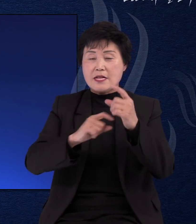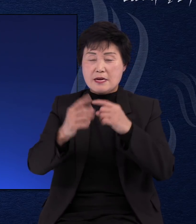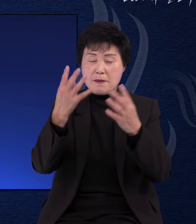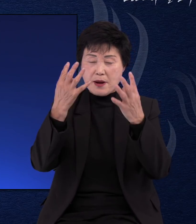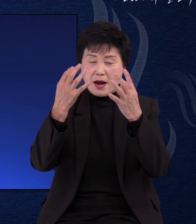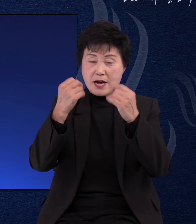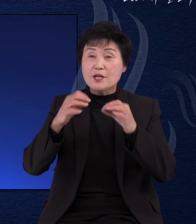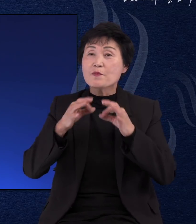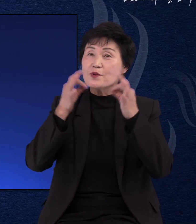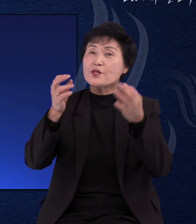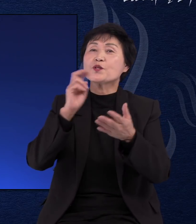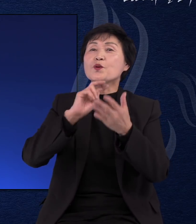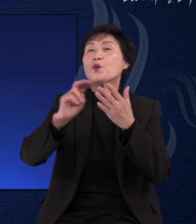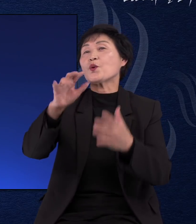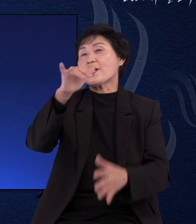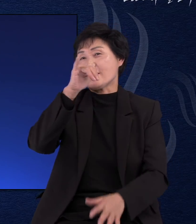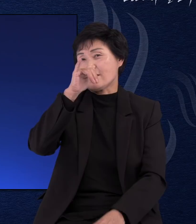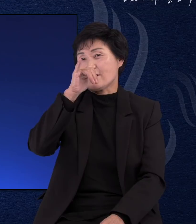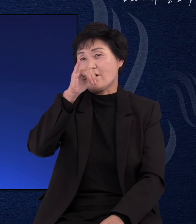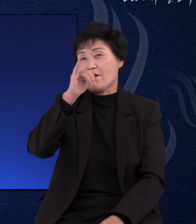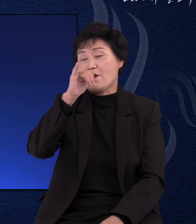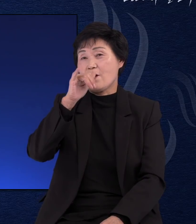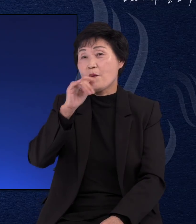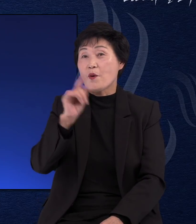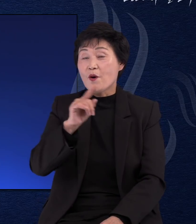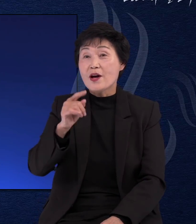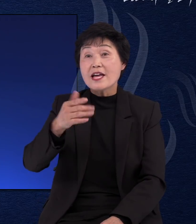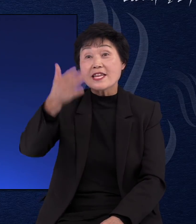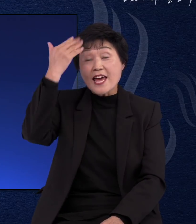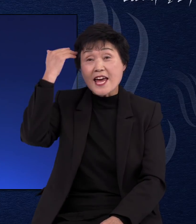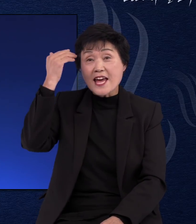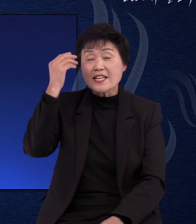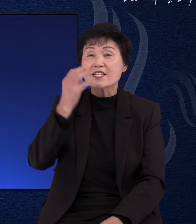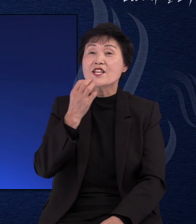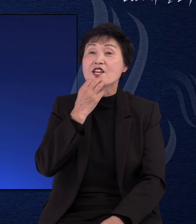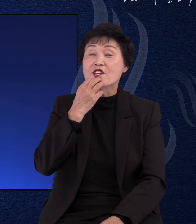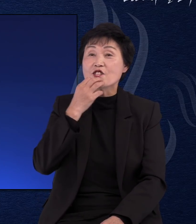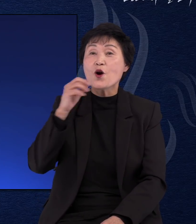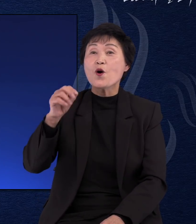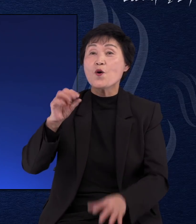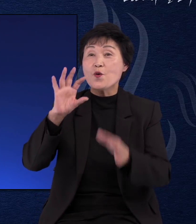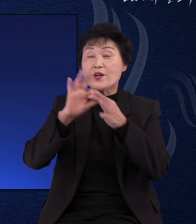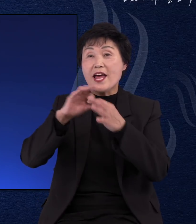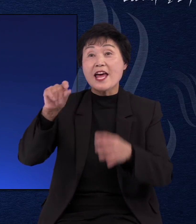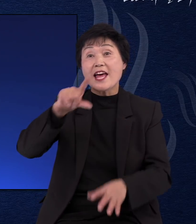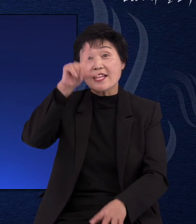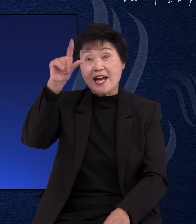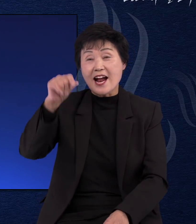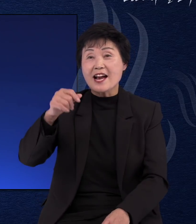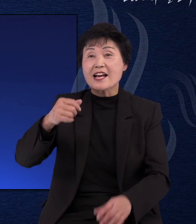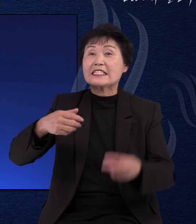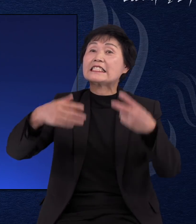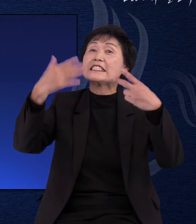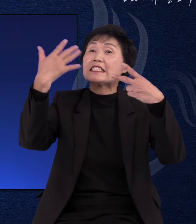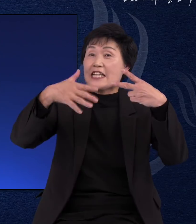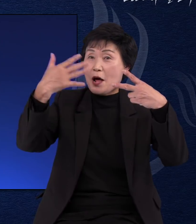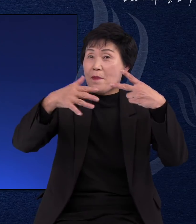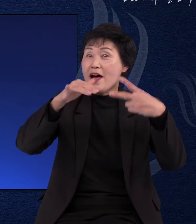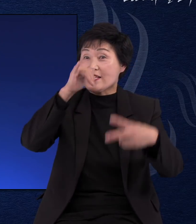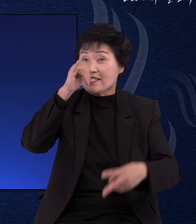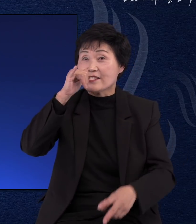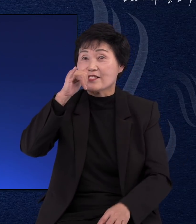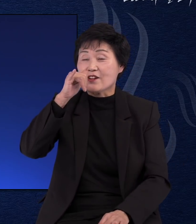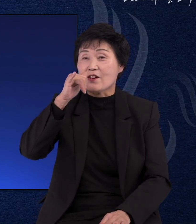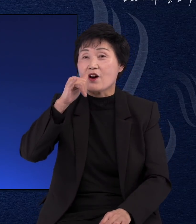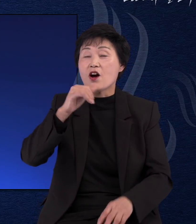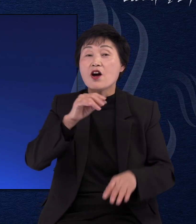그 노래가 뭐냐면 옛날 서울의 달이라고 하는 드라마에 한석규 씨가 주인공으로 나오는데 시골에서